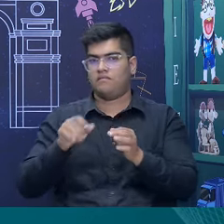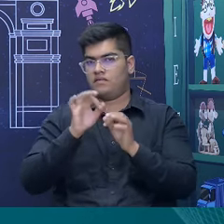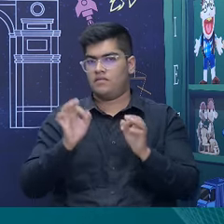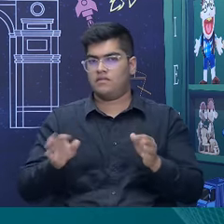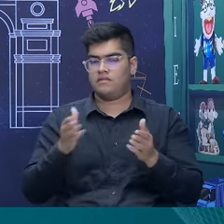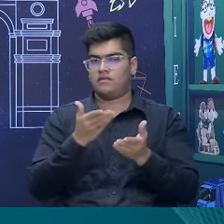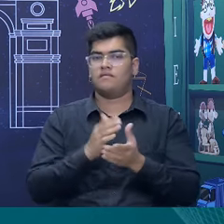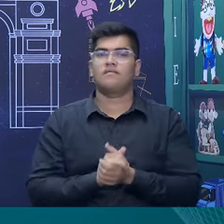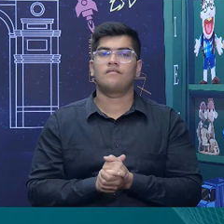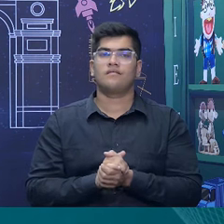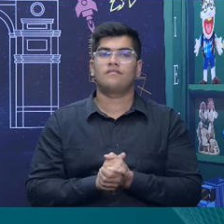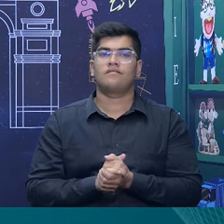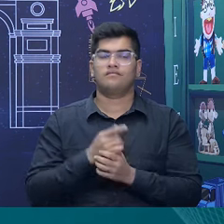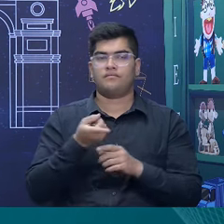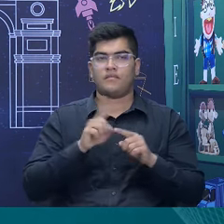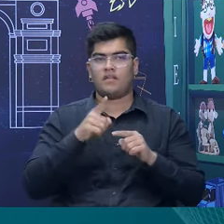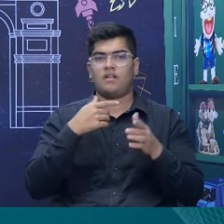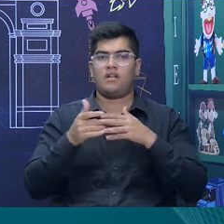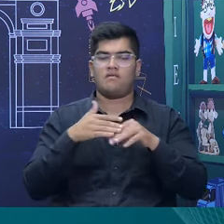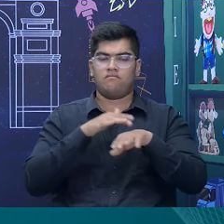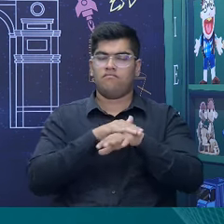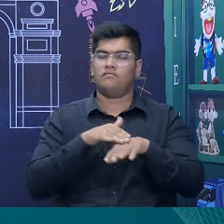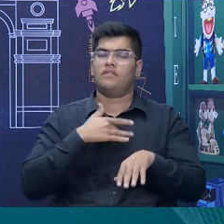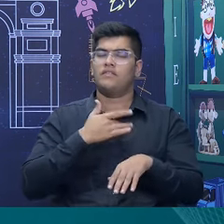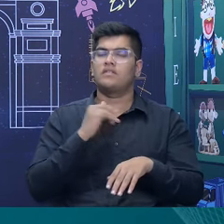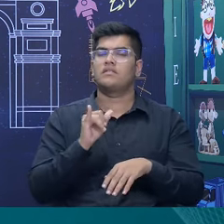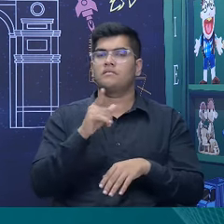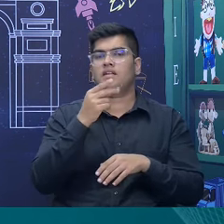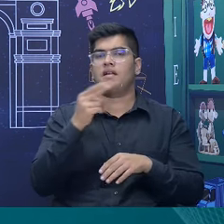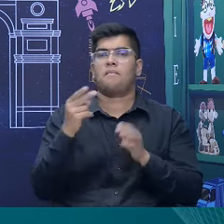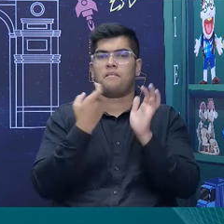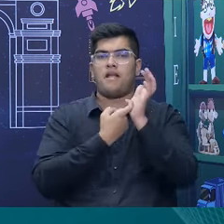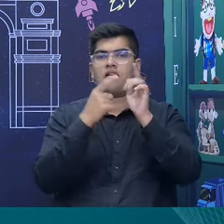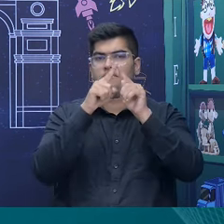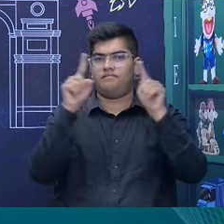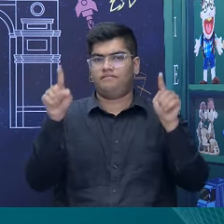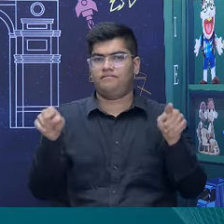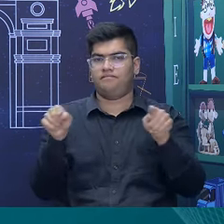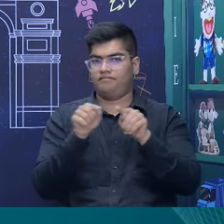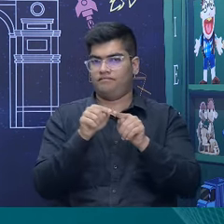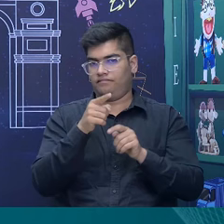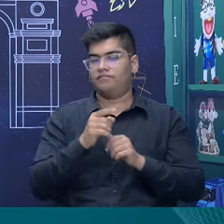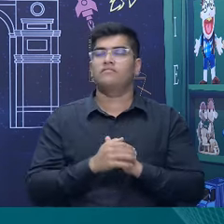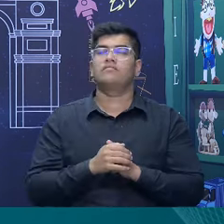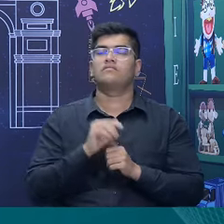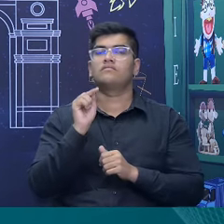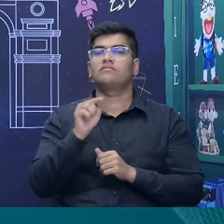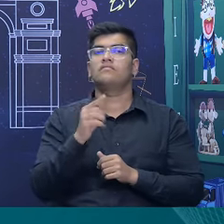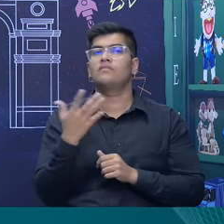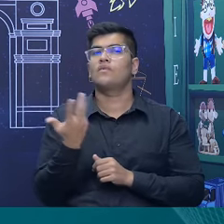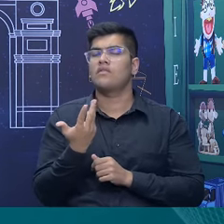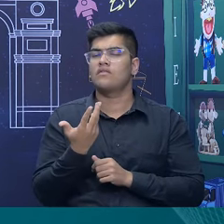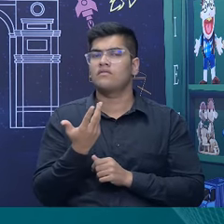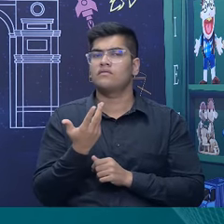और महसूस करके भी सिर्जन मैम ने बताई कि यह उनको रेक्टेंगल आयताकार महसूस हो रही है और वह क्यों हो रही है क्योंकि